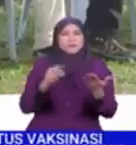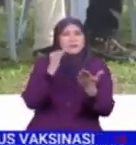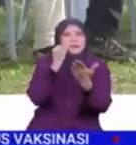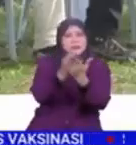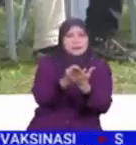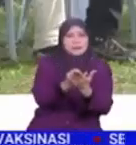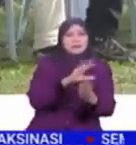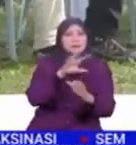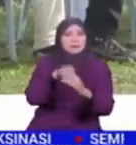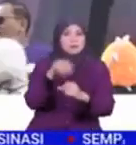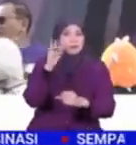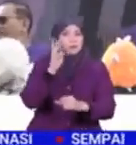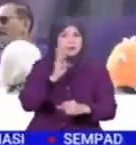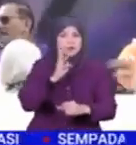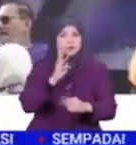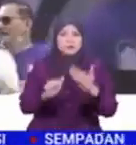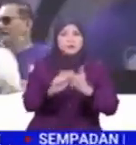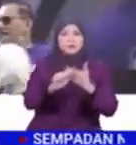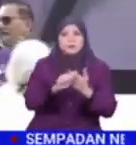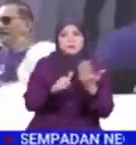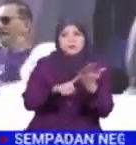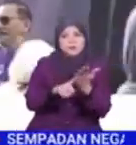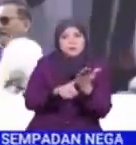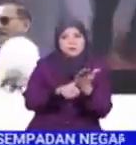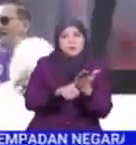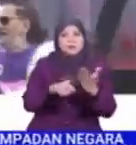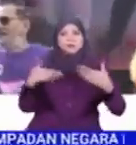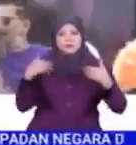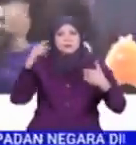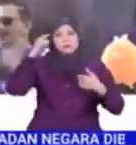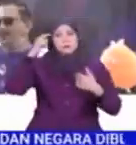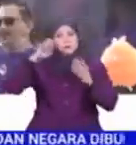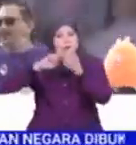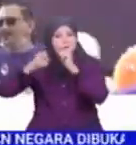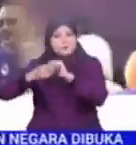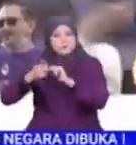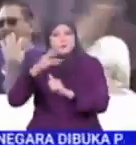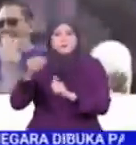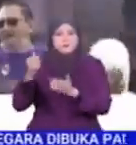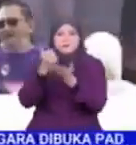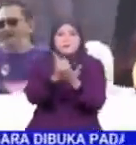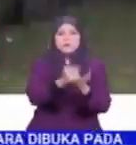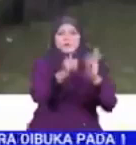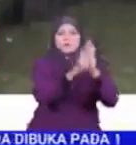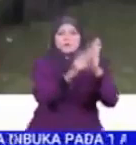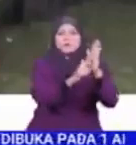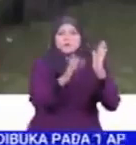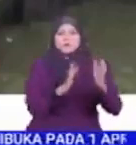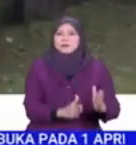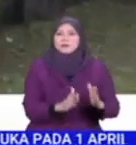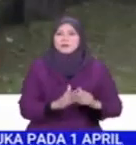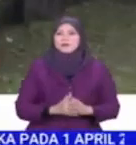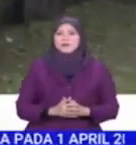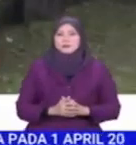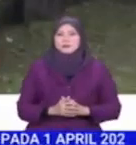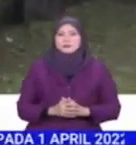jenazah melibatkan wanita bahaya dada dan kesehatan mental serta bantuan gua Man